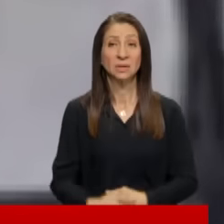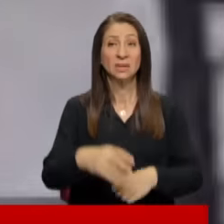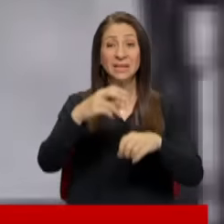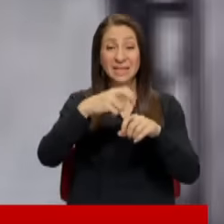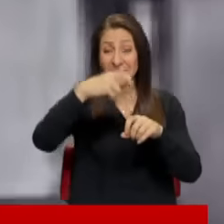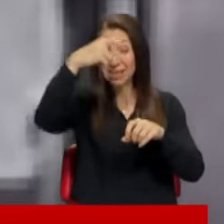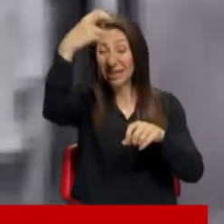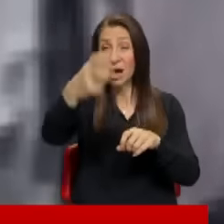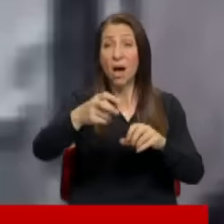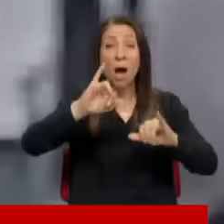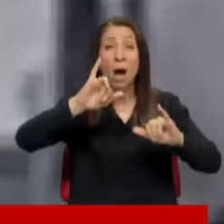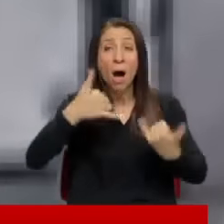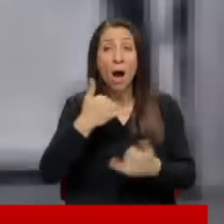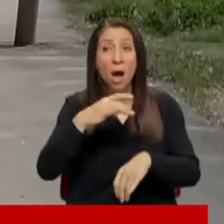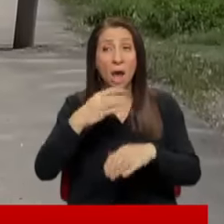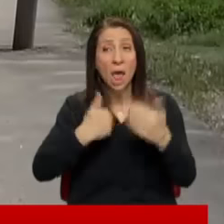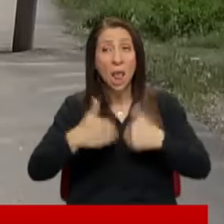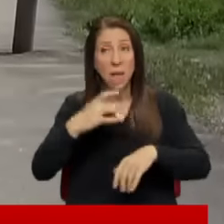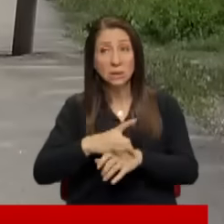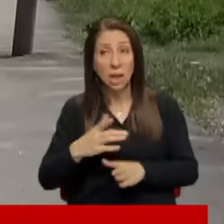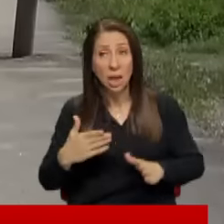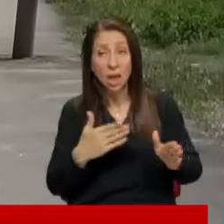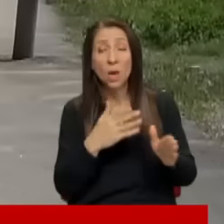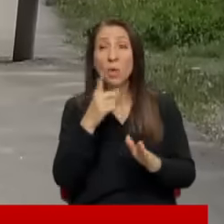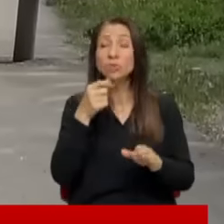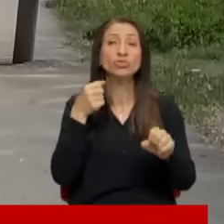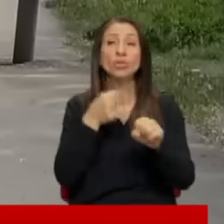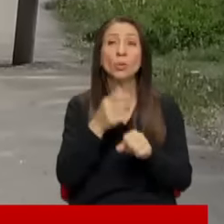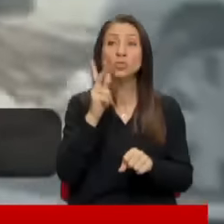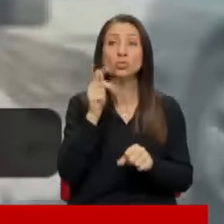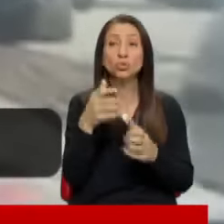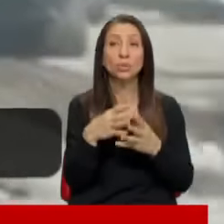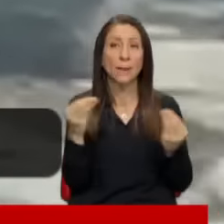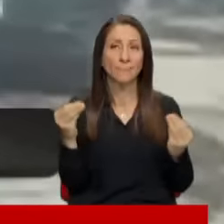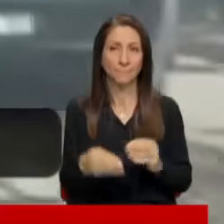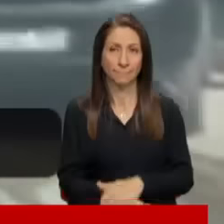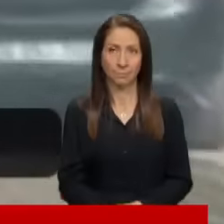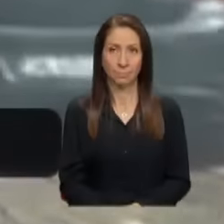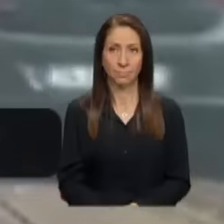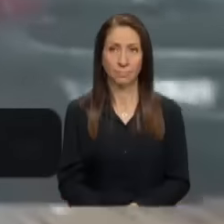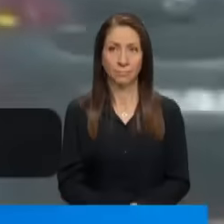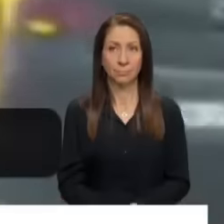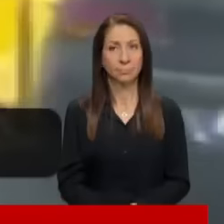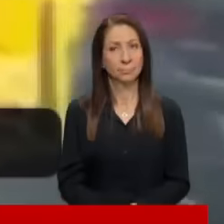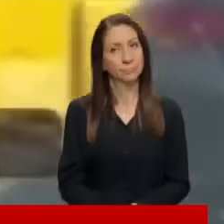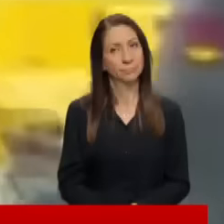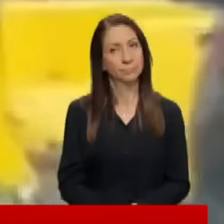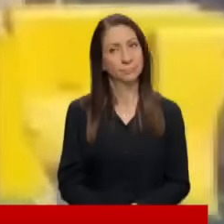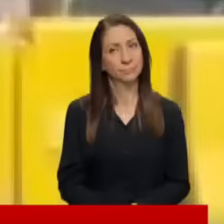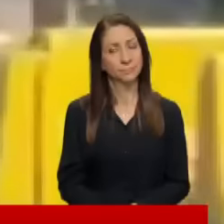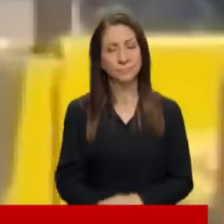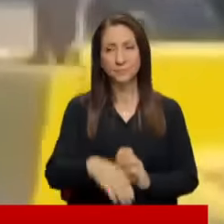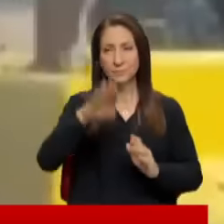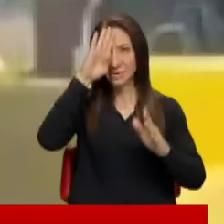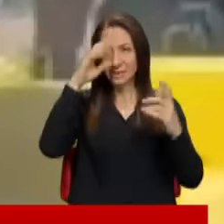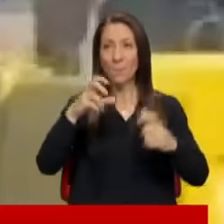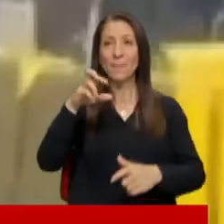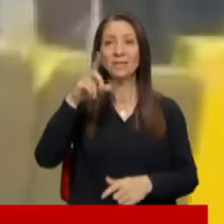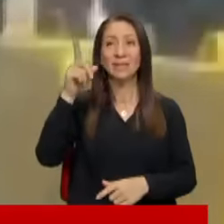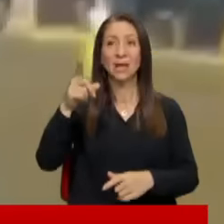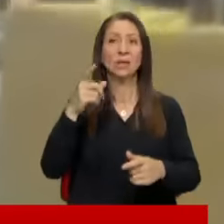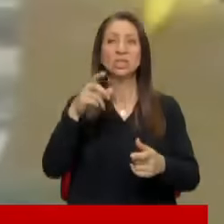Çarptığı kişi ağır yaralı, yaşam savaşı verirken ona çarpan sürücü 3 gündür kayıp. Güvenli taşımacılık. İstanbul